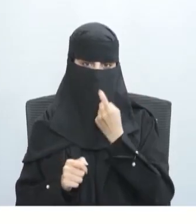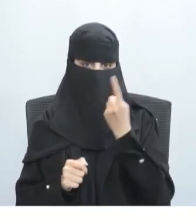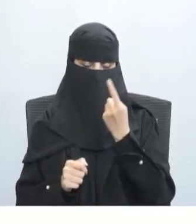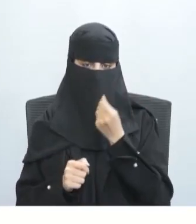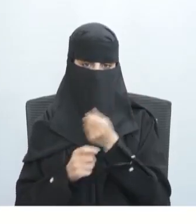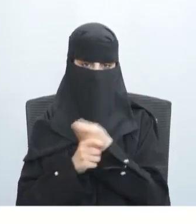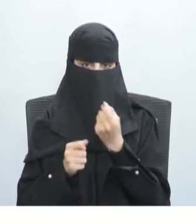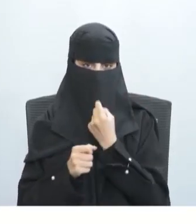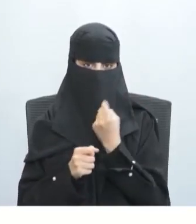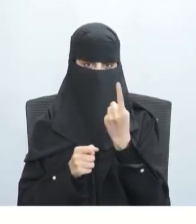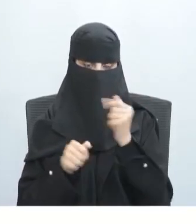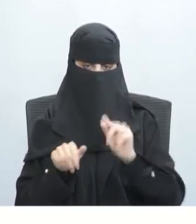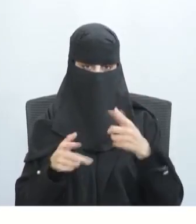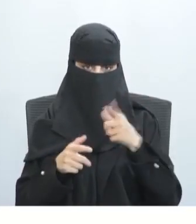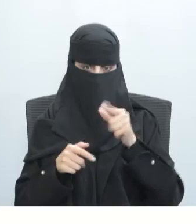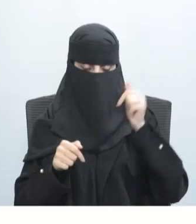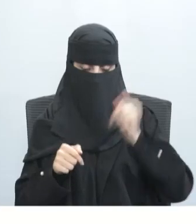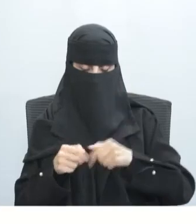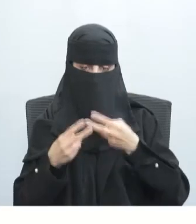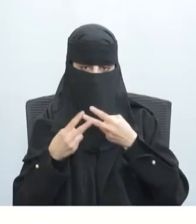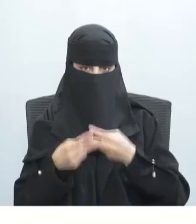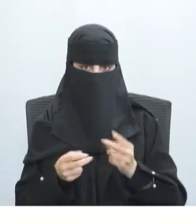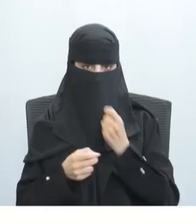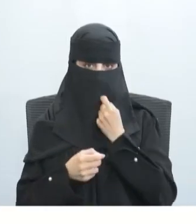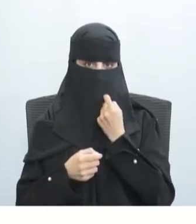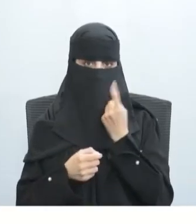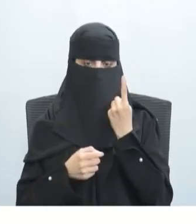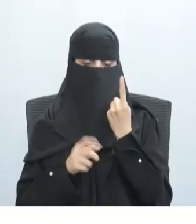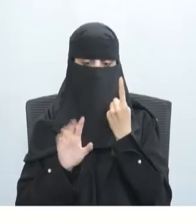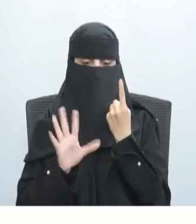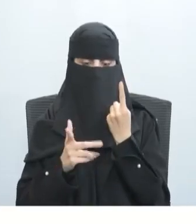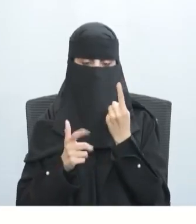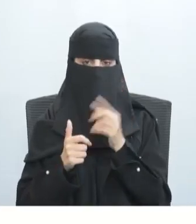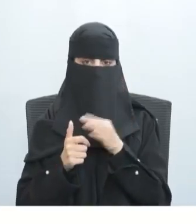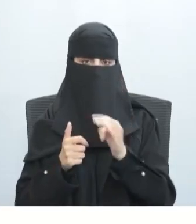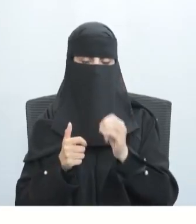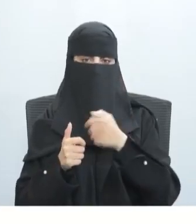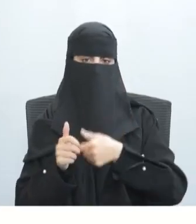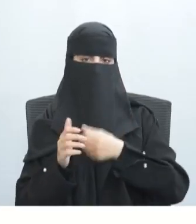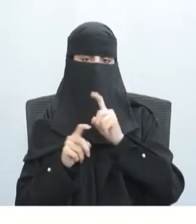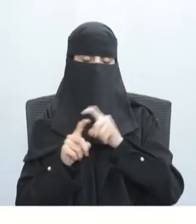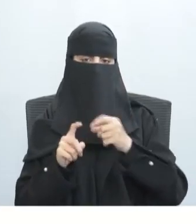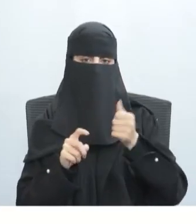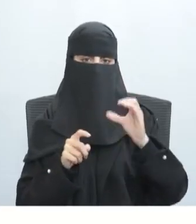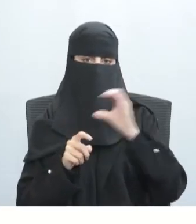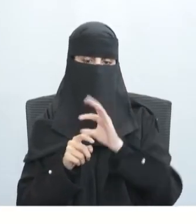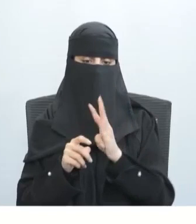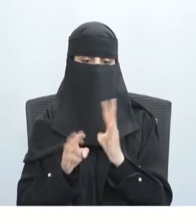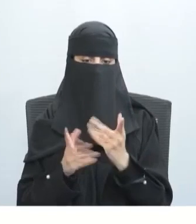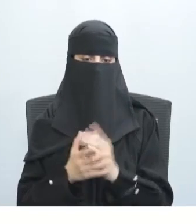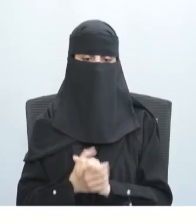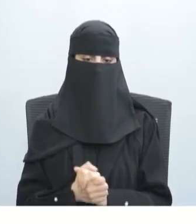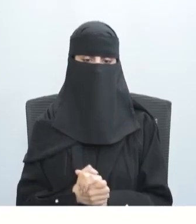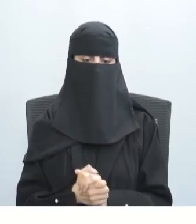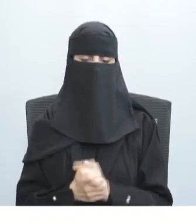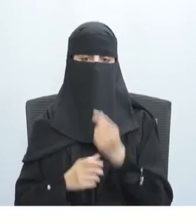ضرب سنه وبالتالي الارباح ع ريالات سعودي في السنه الاولى ربحت ع